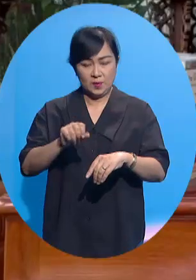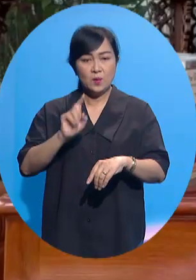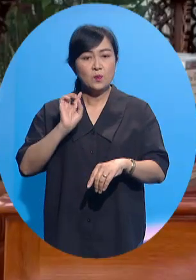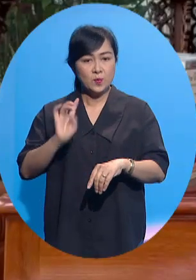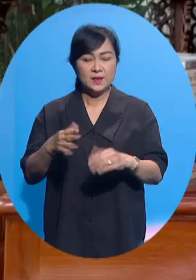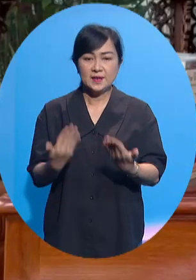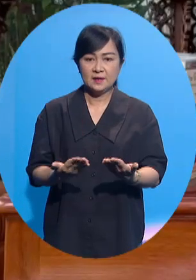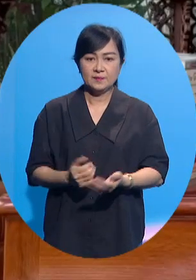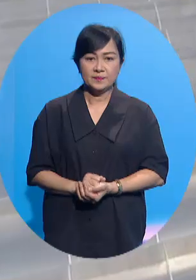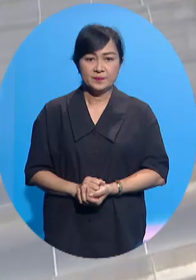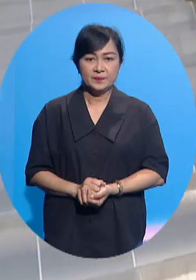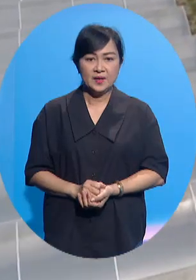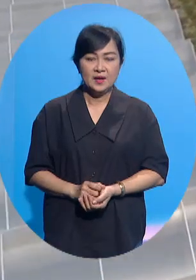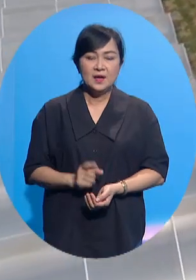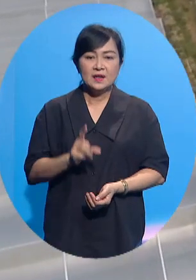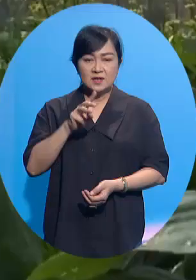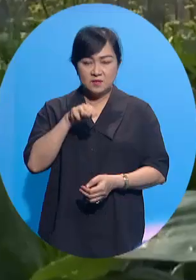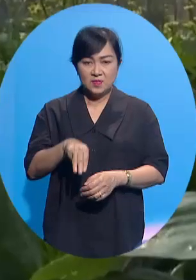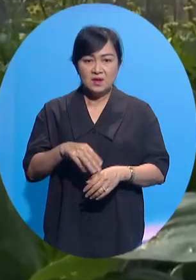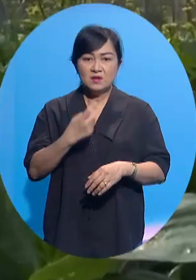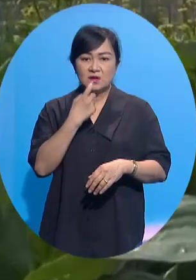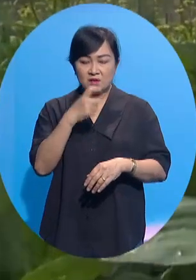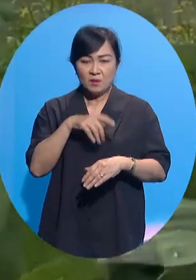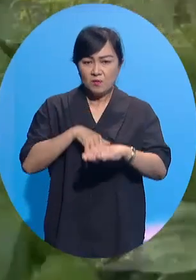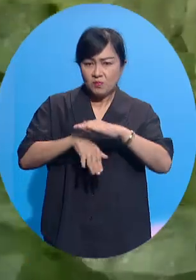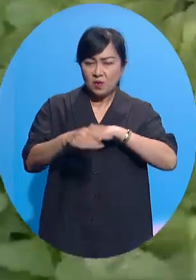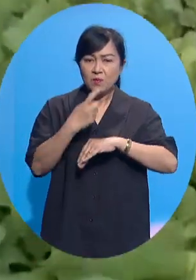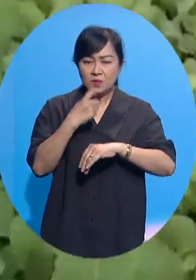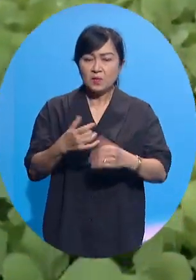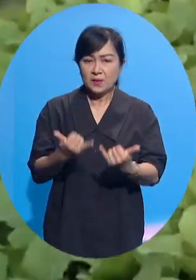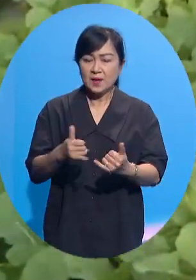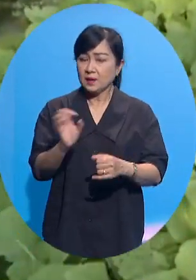định này đ không